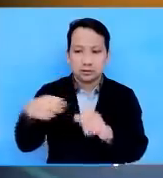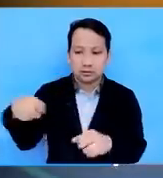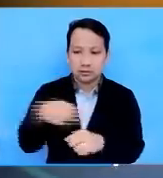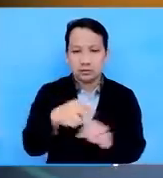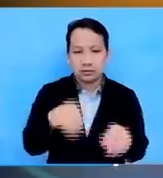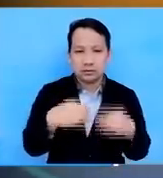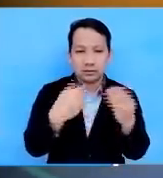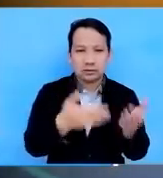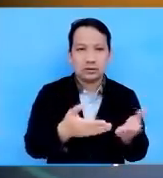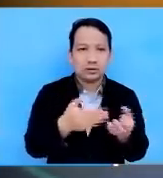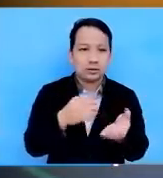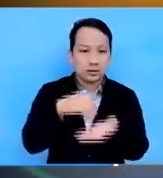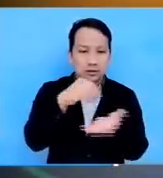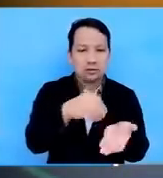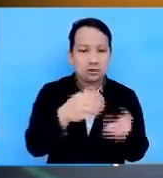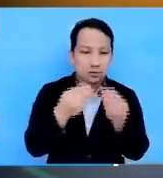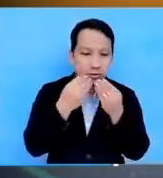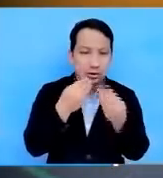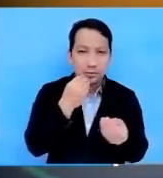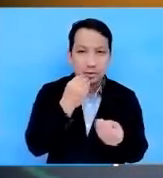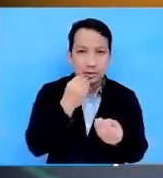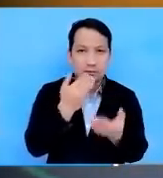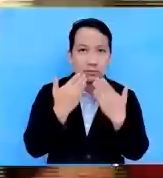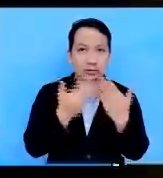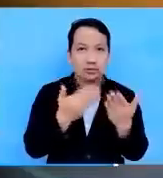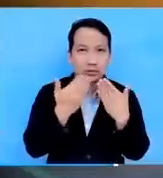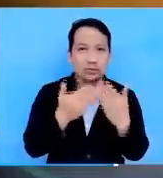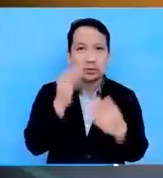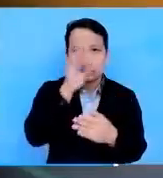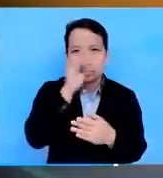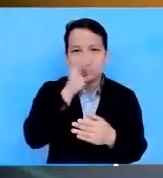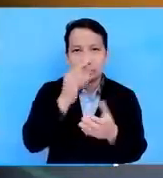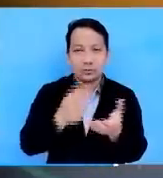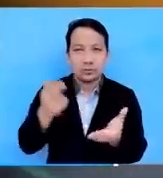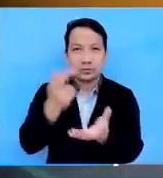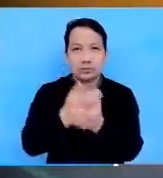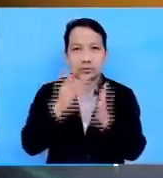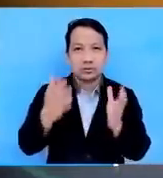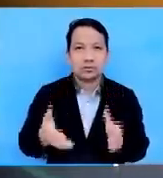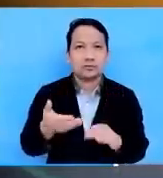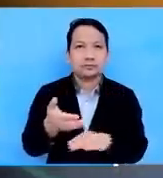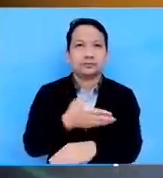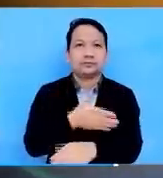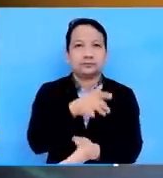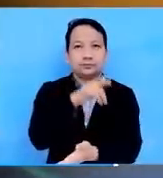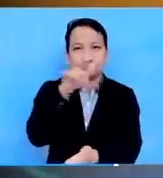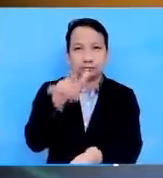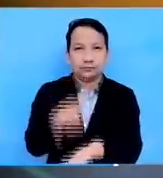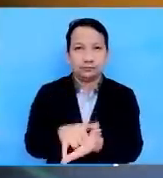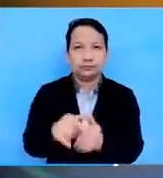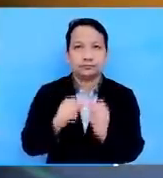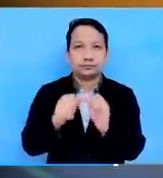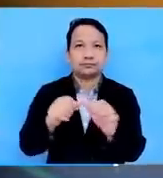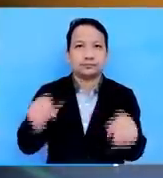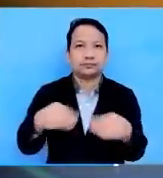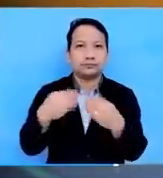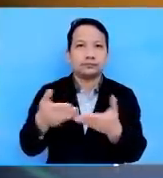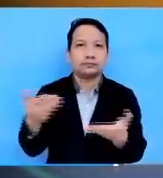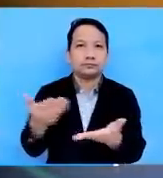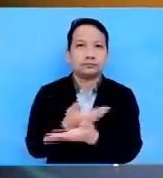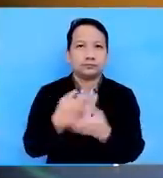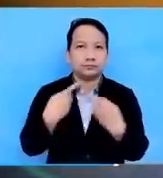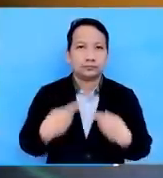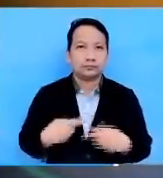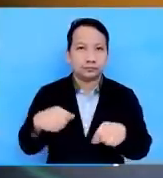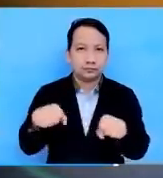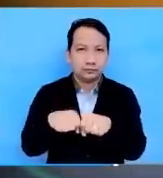ng pagkain bilang pasasalamat sa Pinoy rescuers. Bago naman makarating ng airport, binigyan ng bagong damit, sapatos